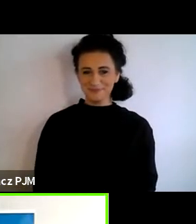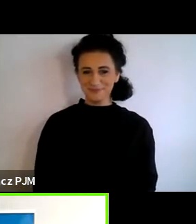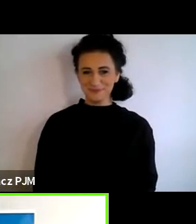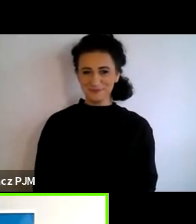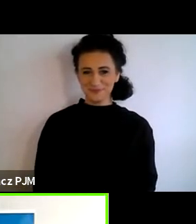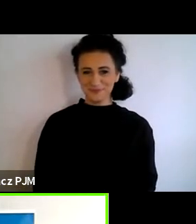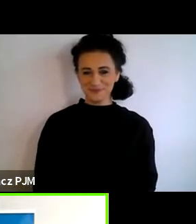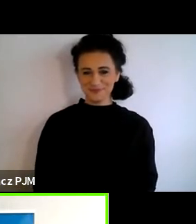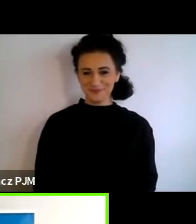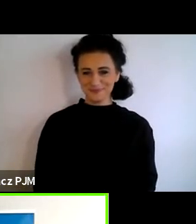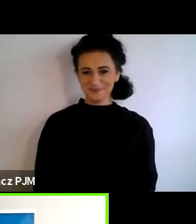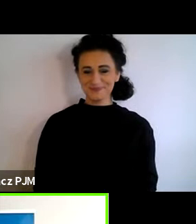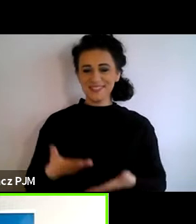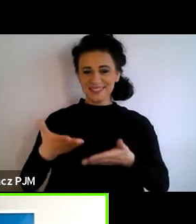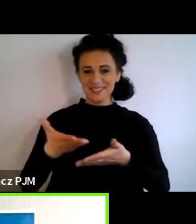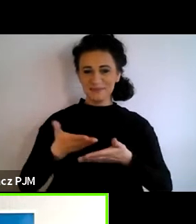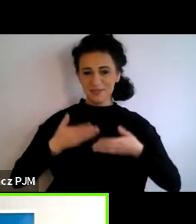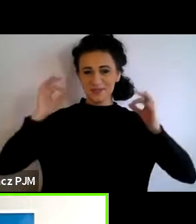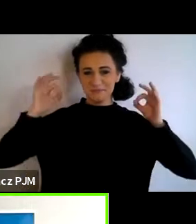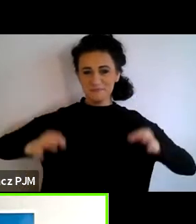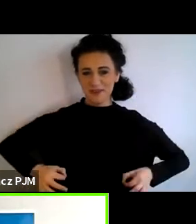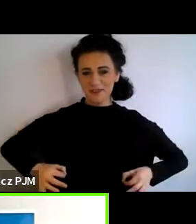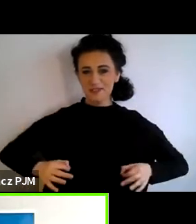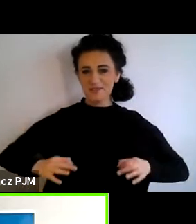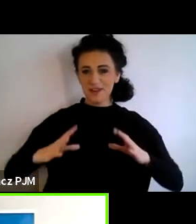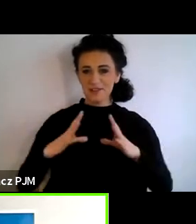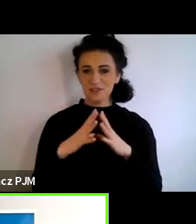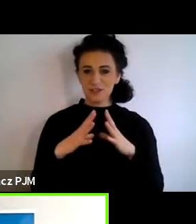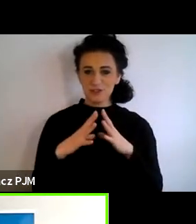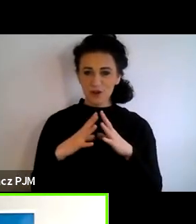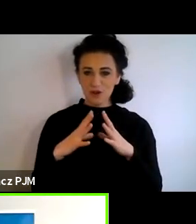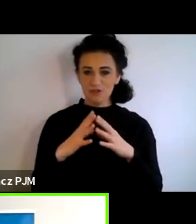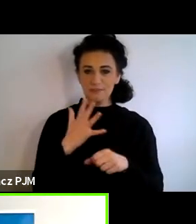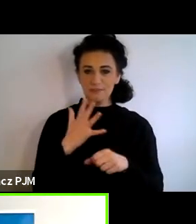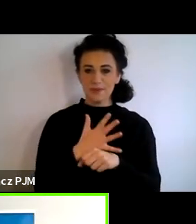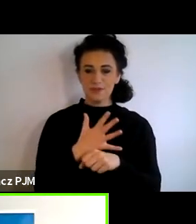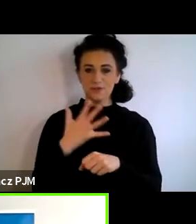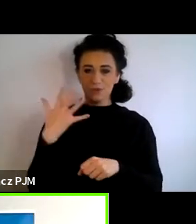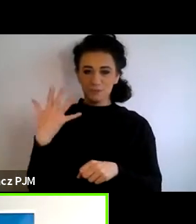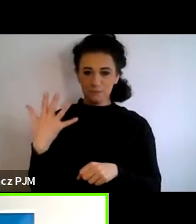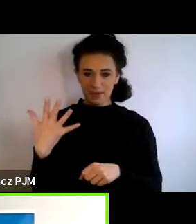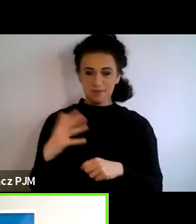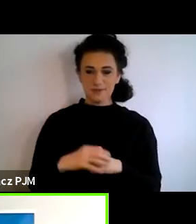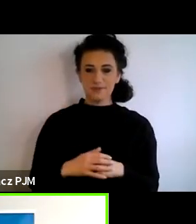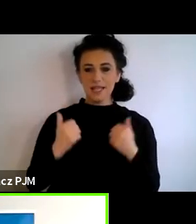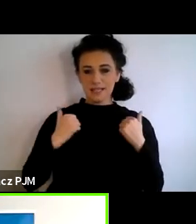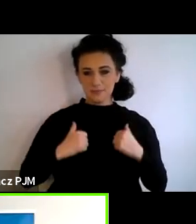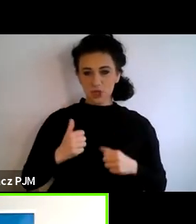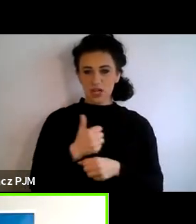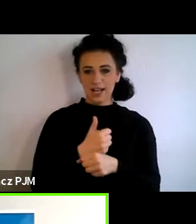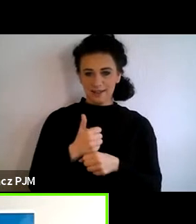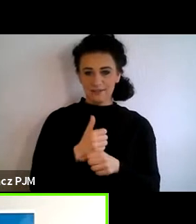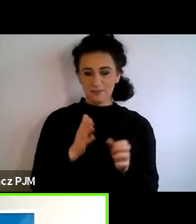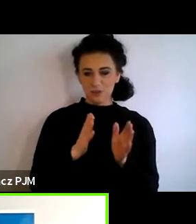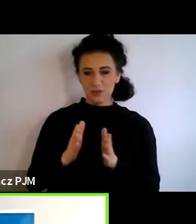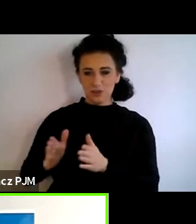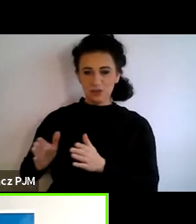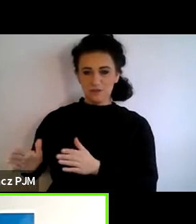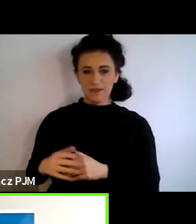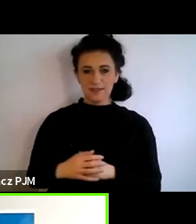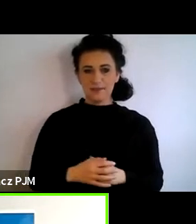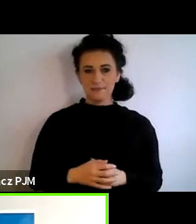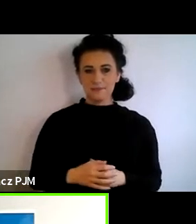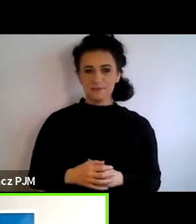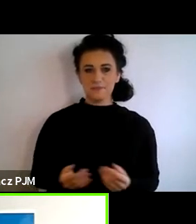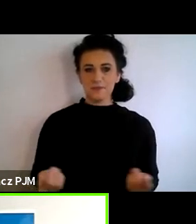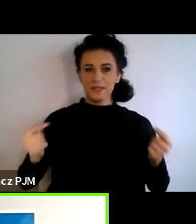razie zapraszamy Państwa o 10:55, tak żeby wszyscy spokojnie zdążyli tę kawę sobie przygotować i z kawą do